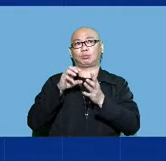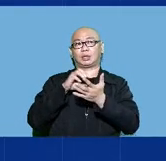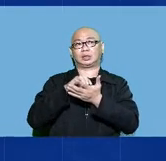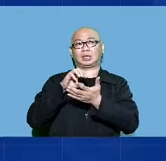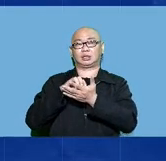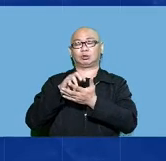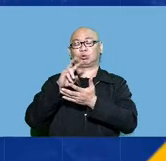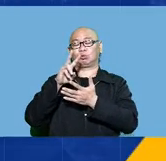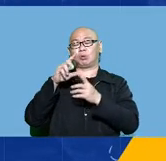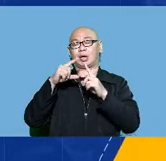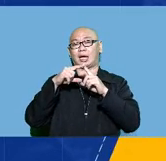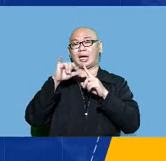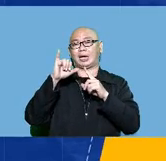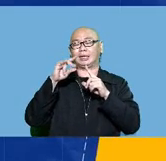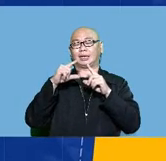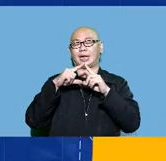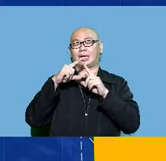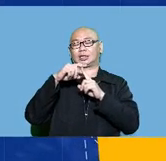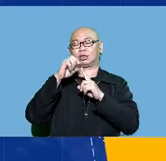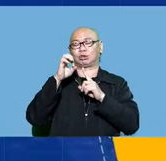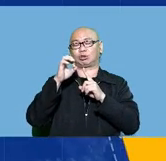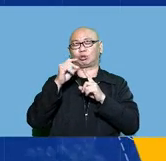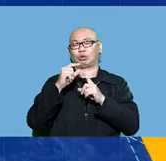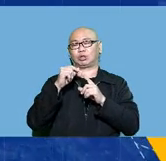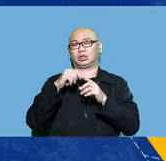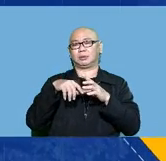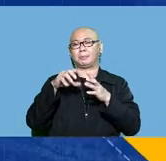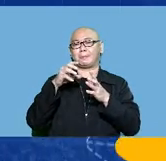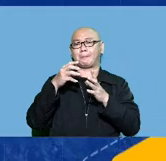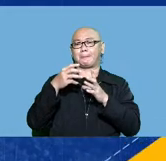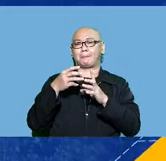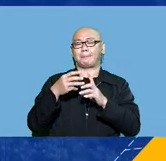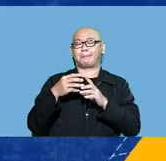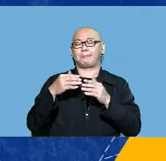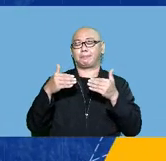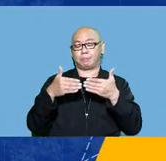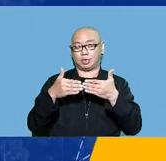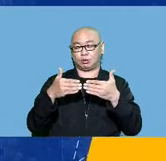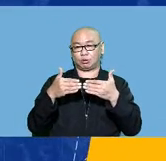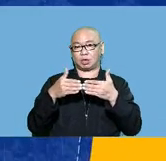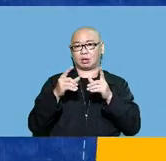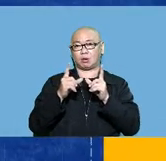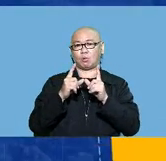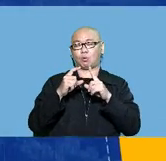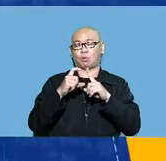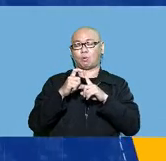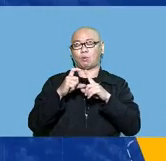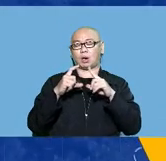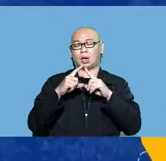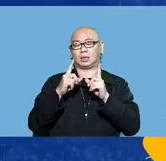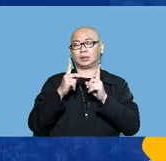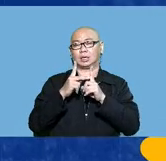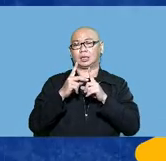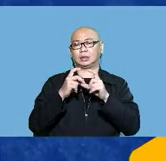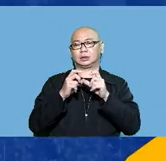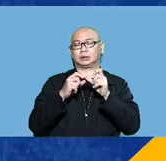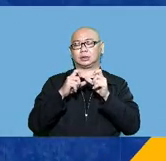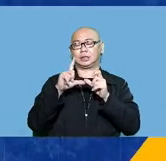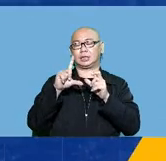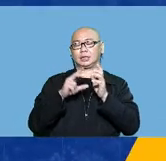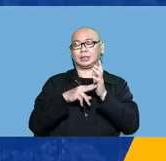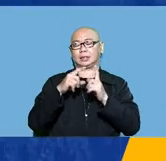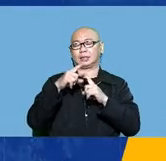dua aerator di bendungan Wadah Selintang di Wonosobo dan